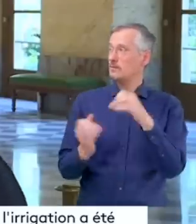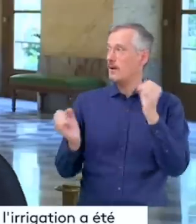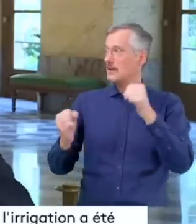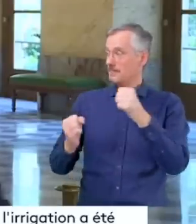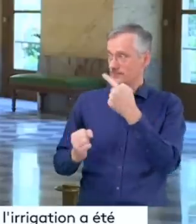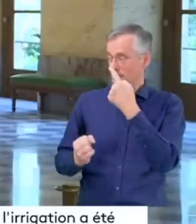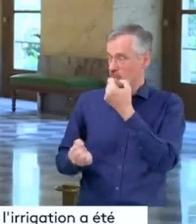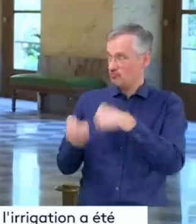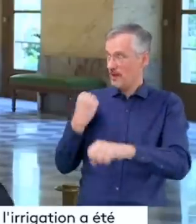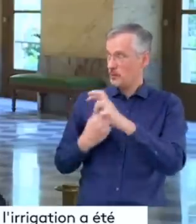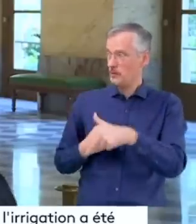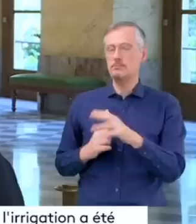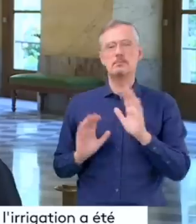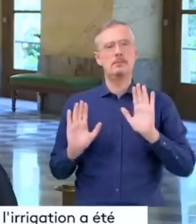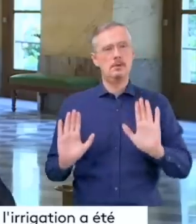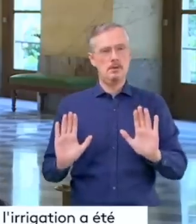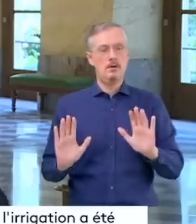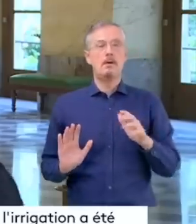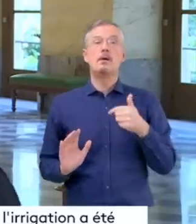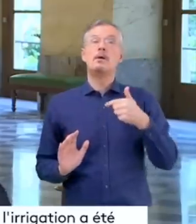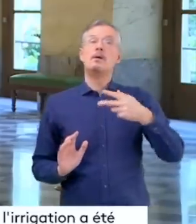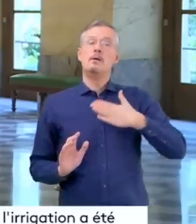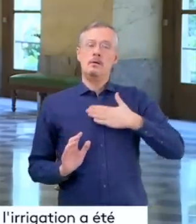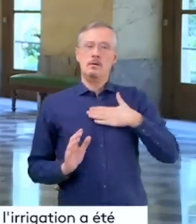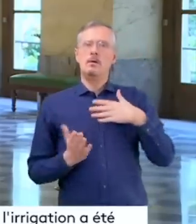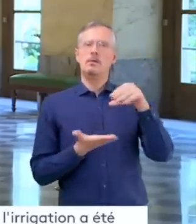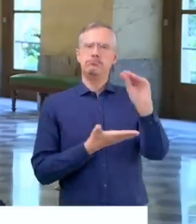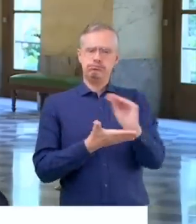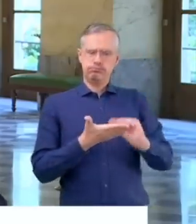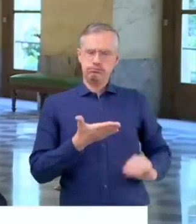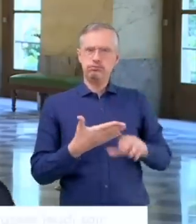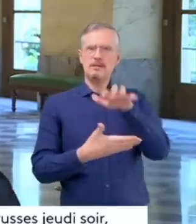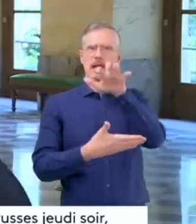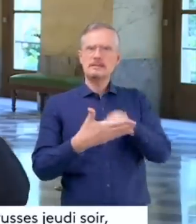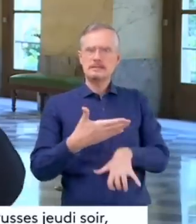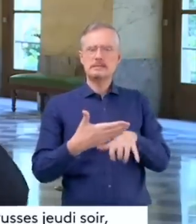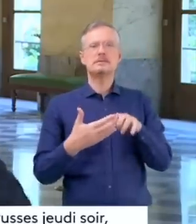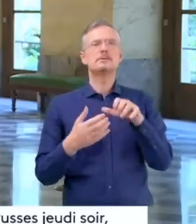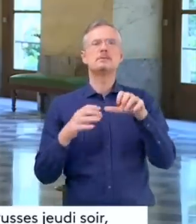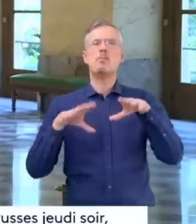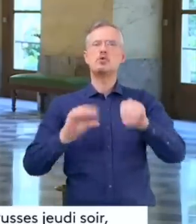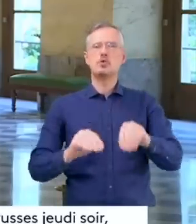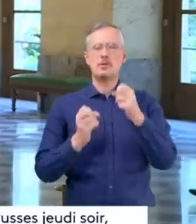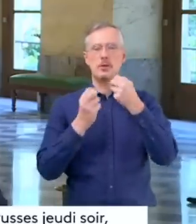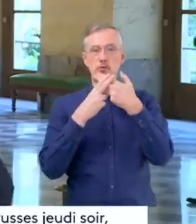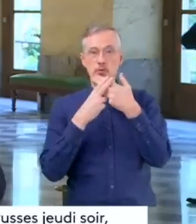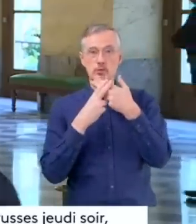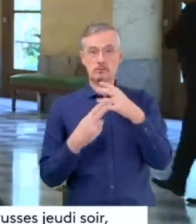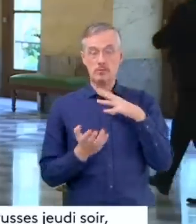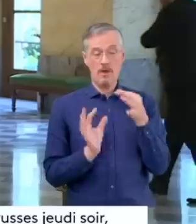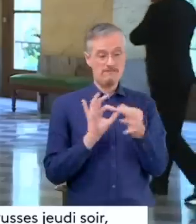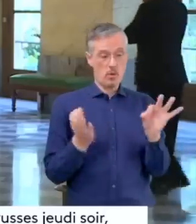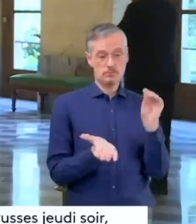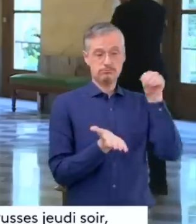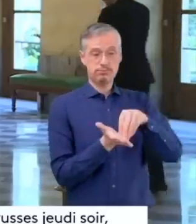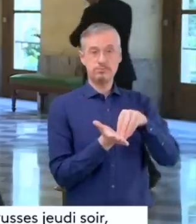vous savez, dans notre motion de censure, il y a une mention du fait que les députés du Rassemblement National votent avec les macronistes. Donc très bien, si les